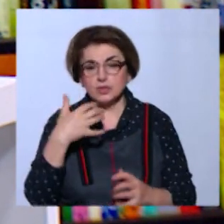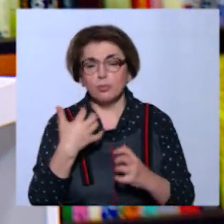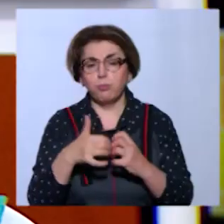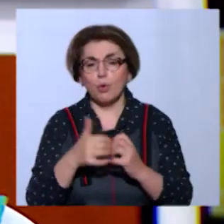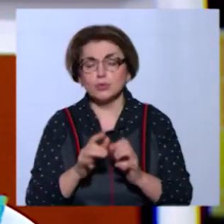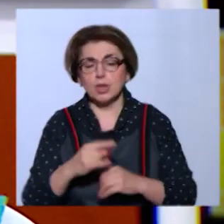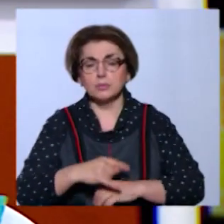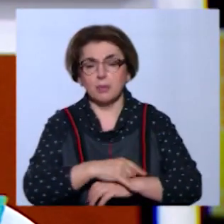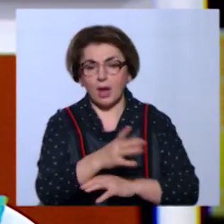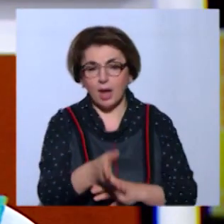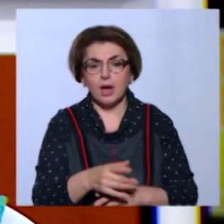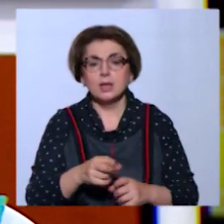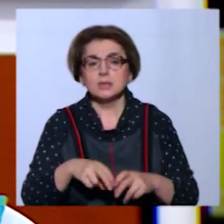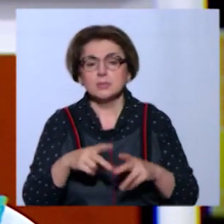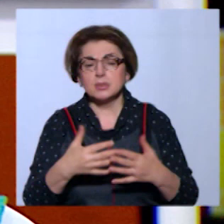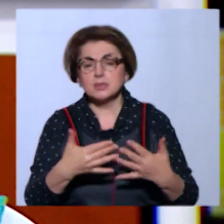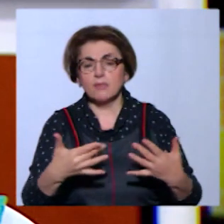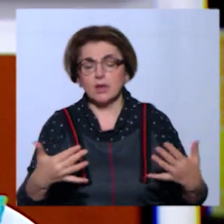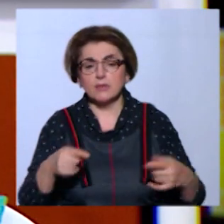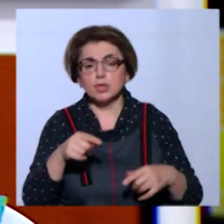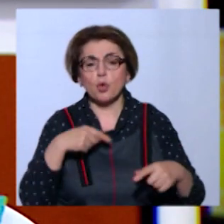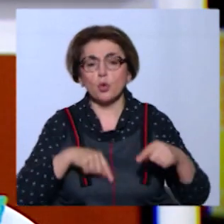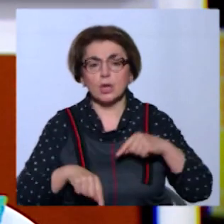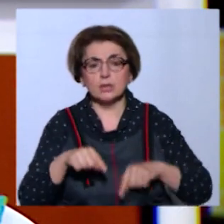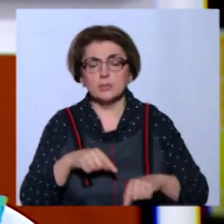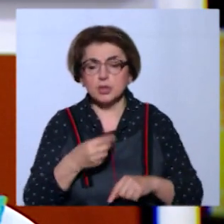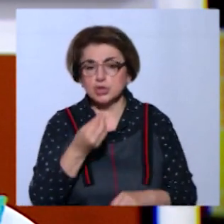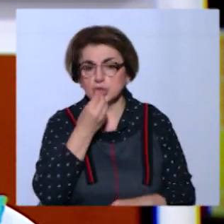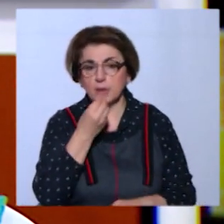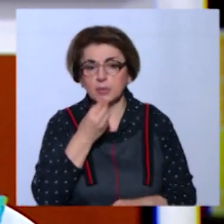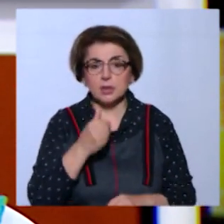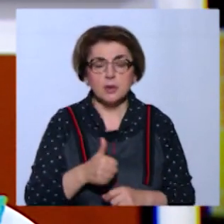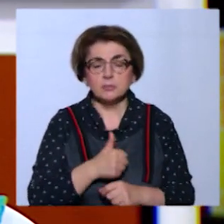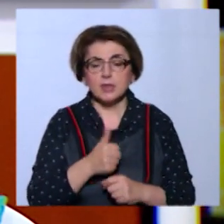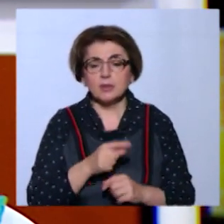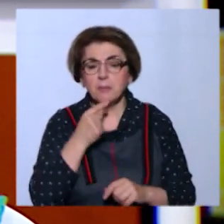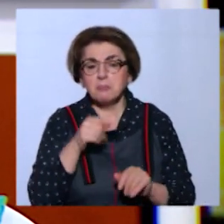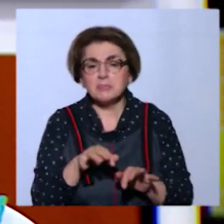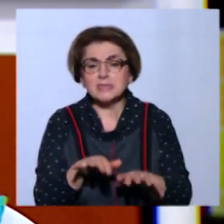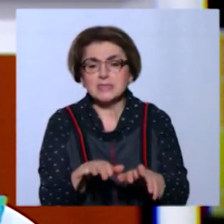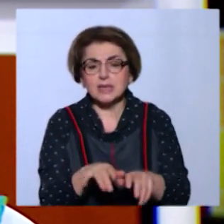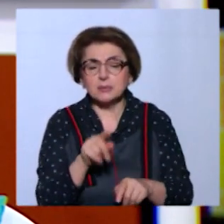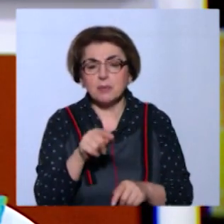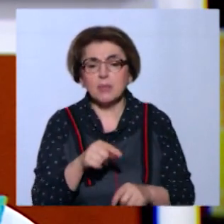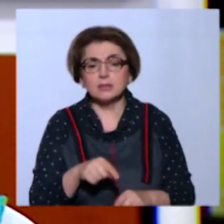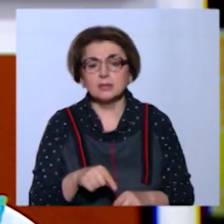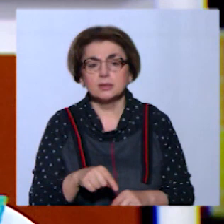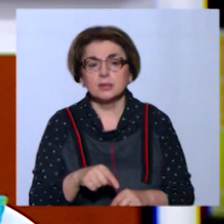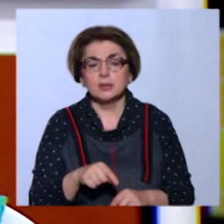ბაღებში ბინადრობს, ვასაკა. ეს ორგანიზმები იკვებებიან ძირითადად მწერებით და მათ